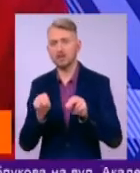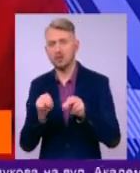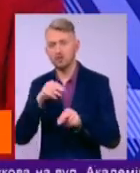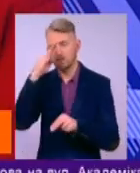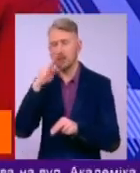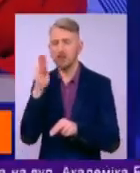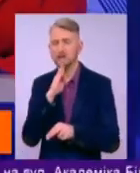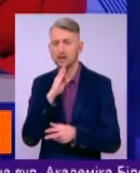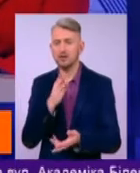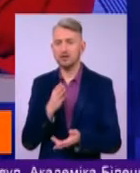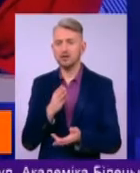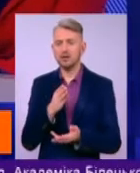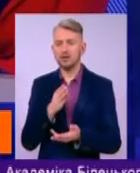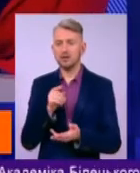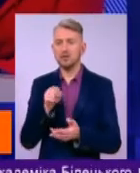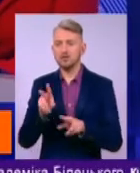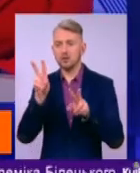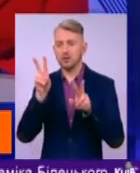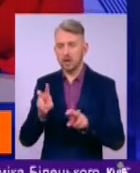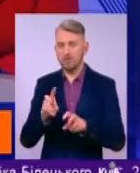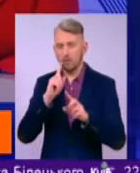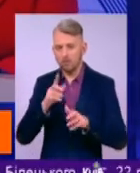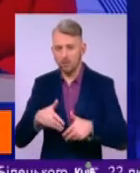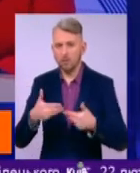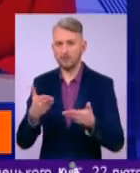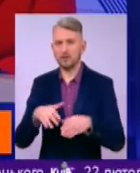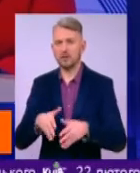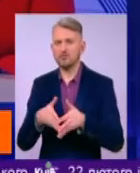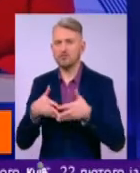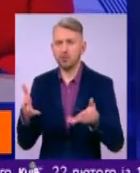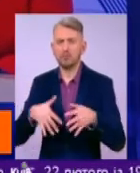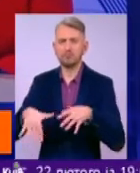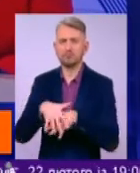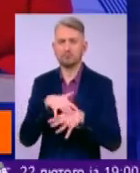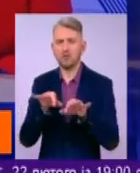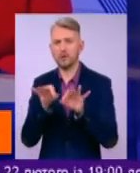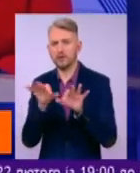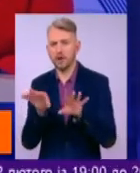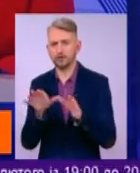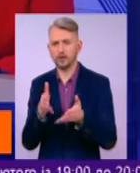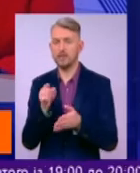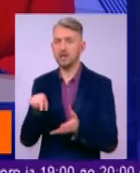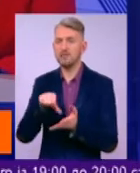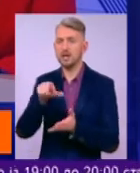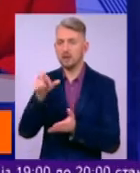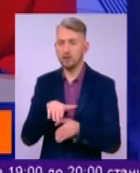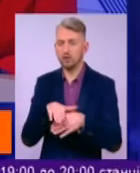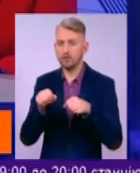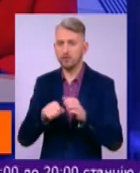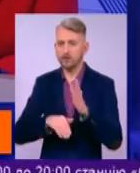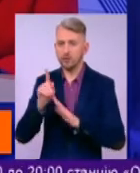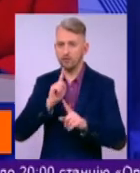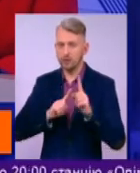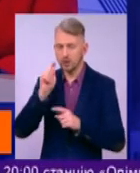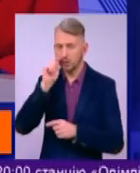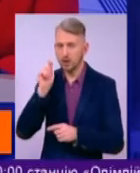на світі, цю тему виносити на широкий загал, розказувати, пояснювати. Ви представник Уповноваженого Верховної Ради